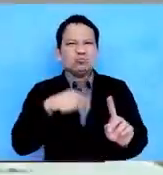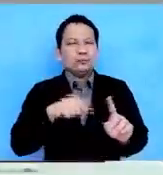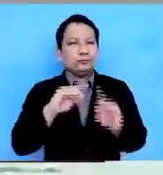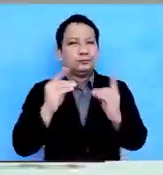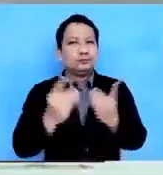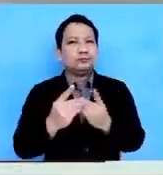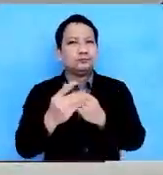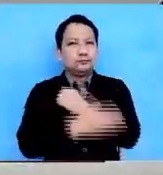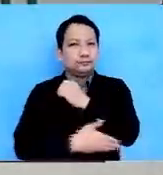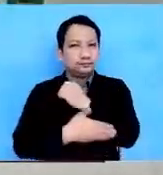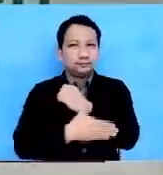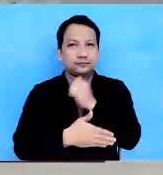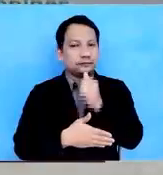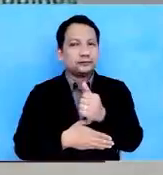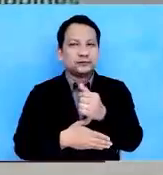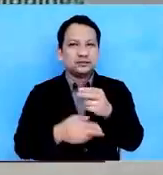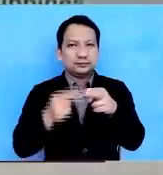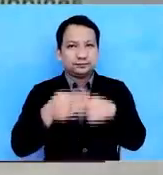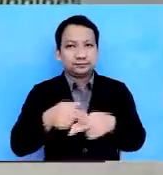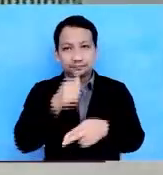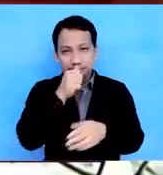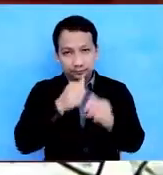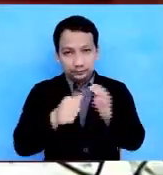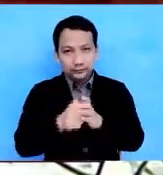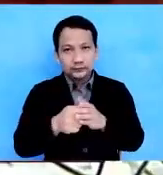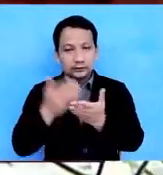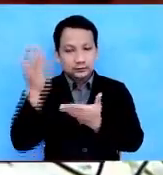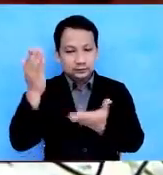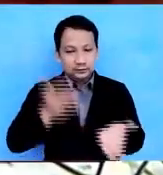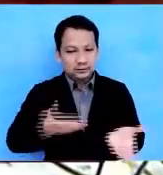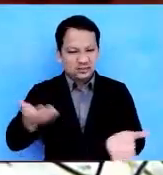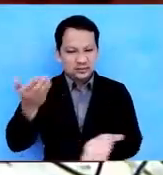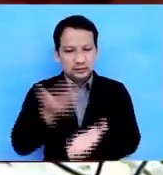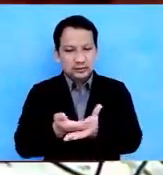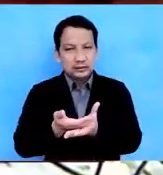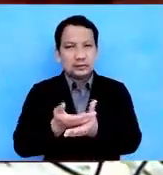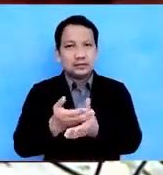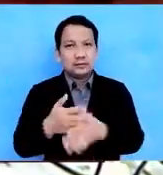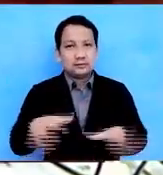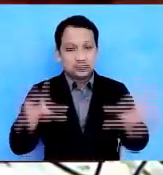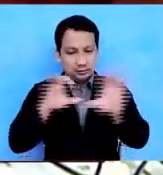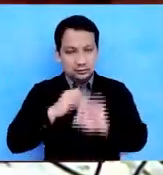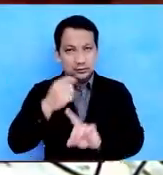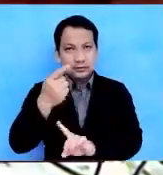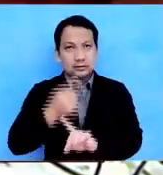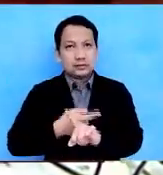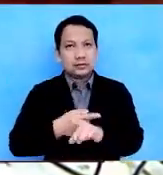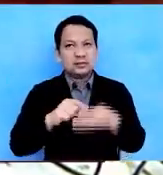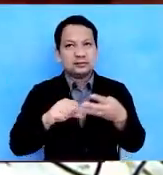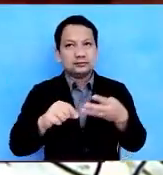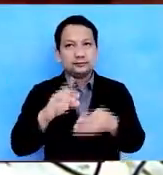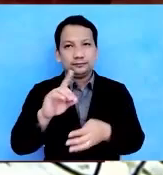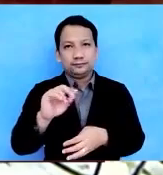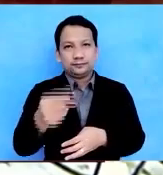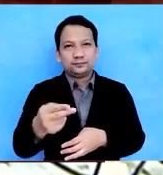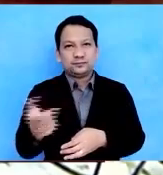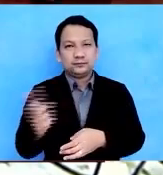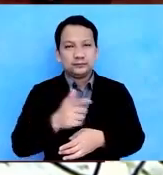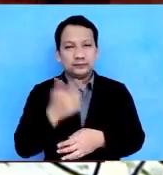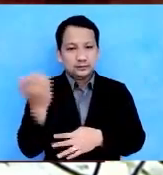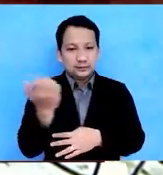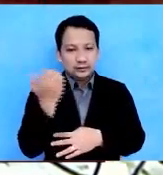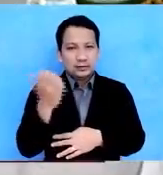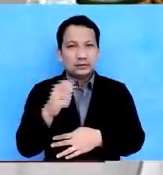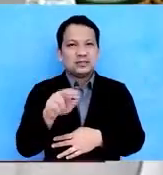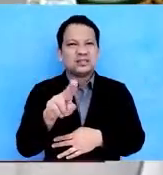ang donor country, pero inaasahang darating ang mga bakuna sa katapusan ng buwan. Nakakuha raw kasi ang DOH na Emergency Use